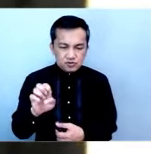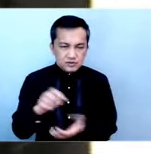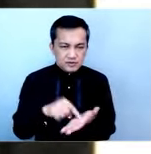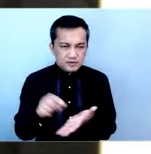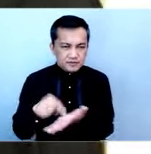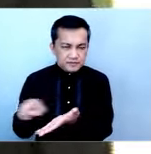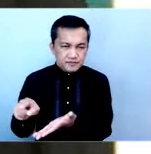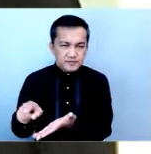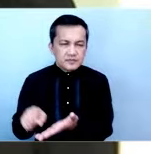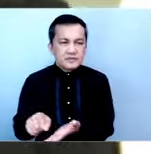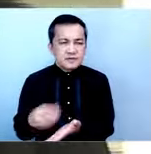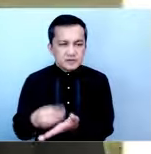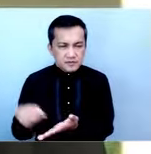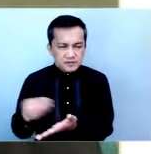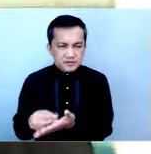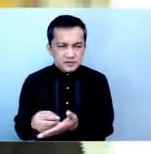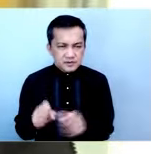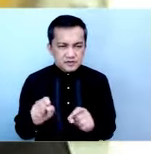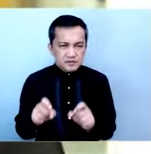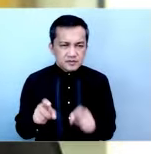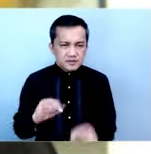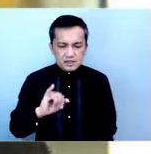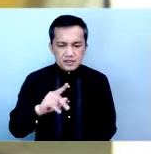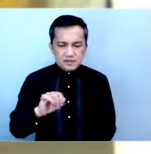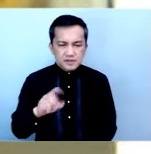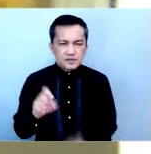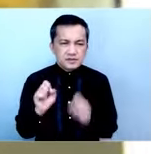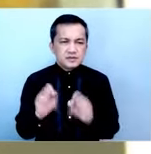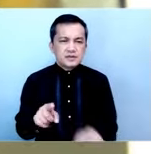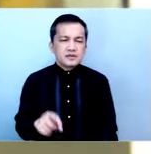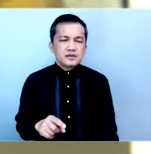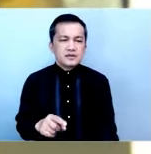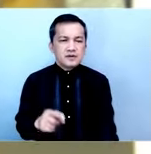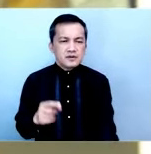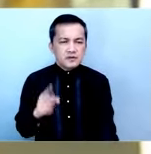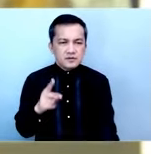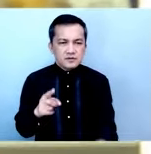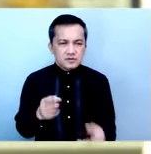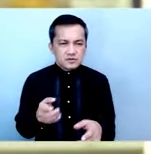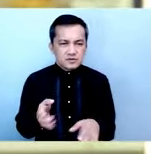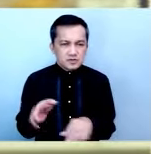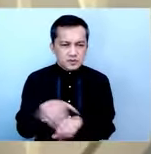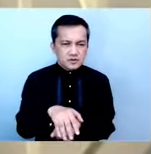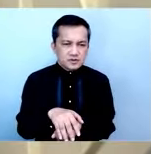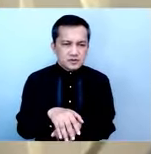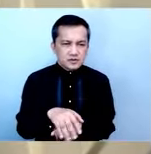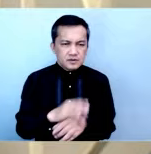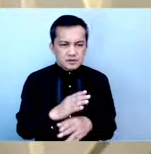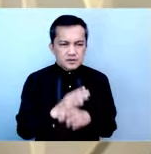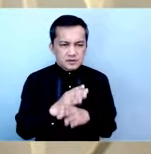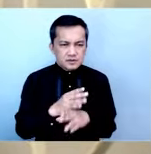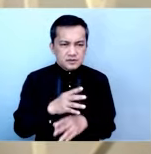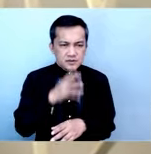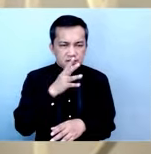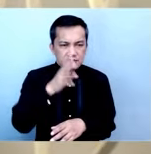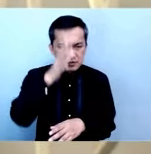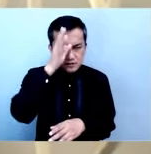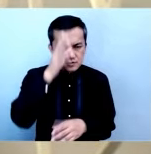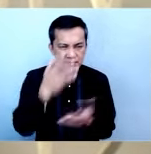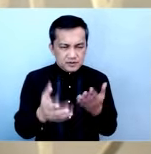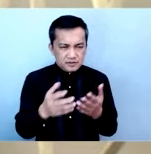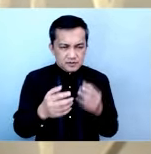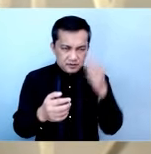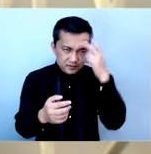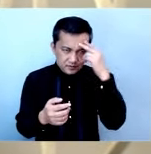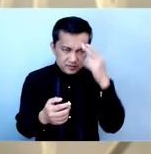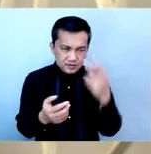na books. Binenta ko yung iPad ko that time. Para lang matakpan sa parents ko na baka kasi magtaka sila, no,